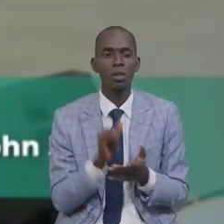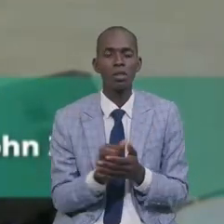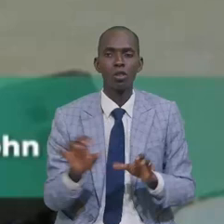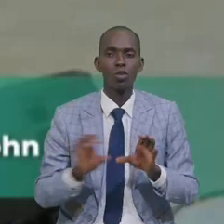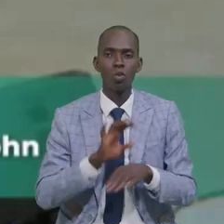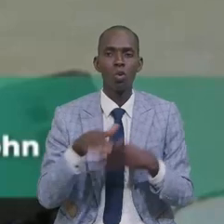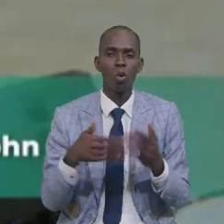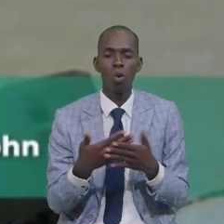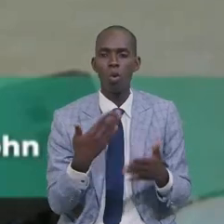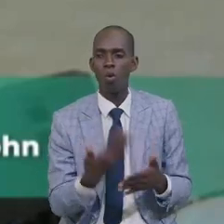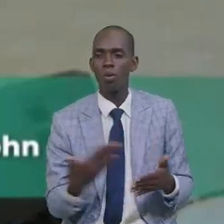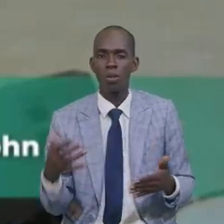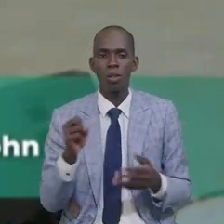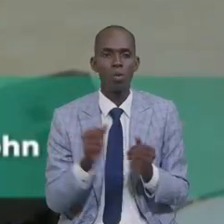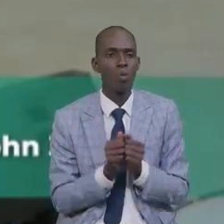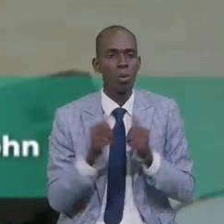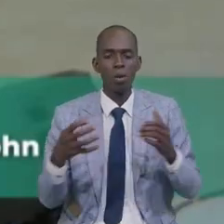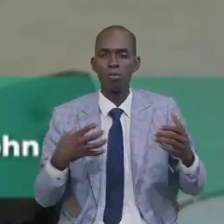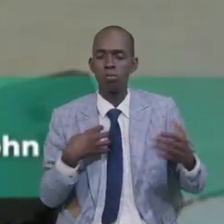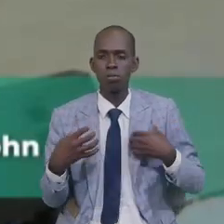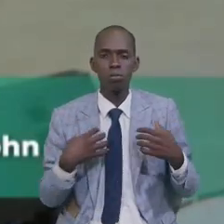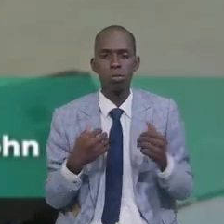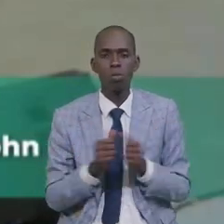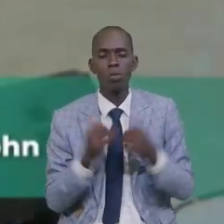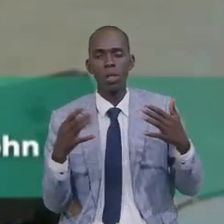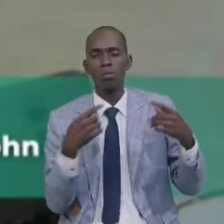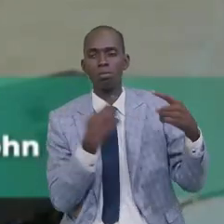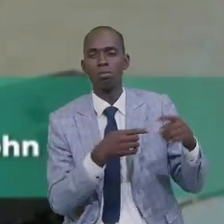Philippiens 2, 14. Faites tout chose sans murmure.